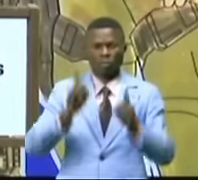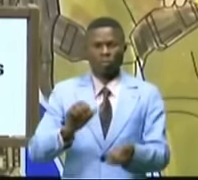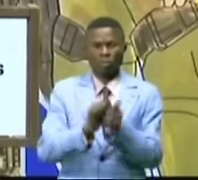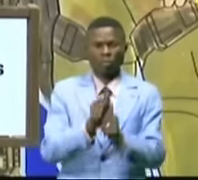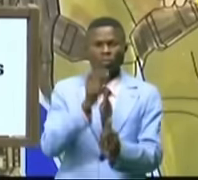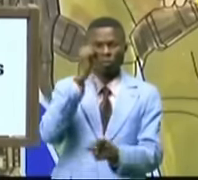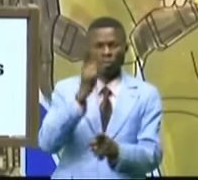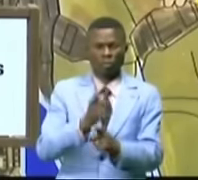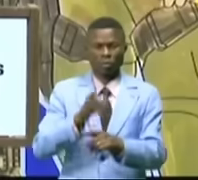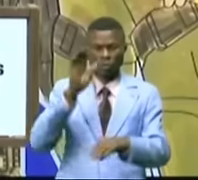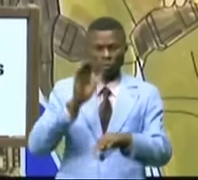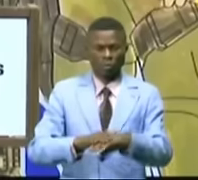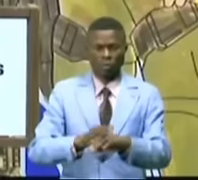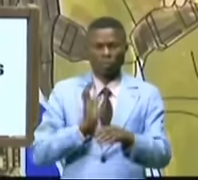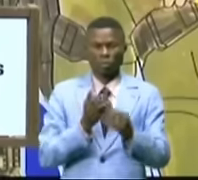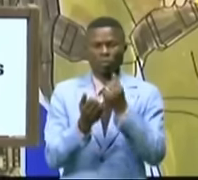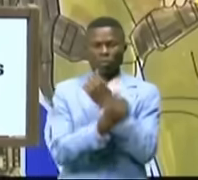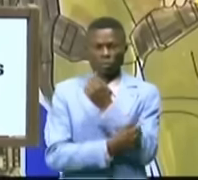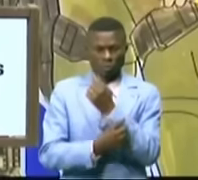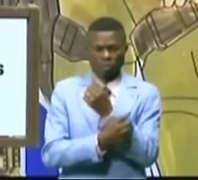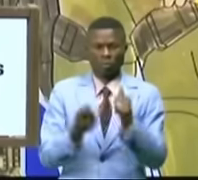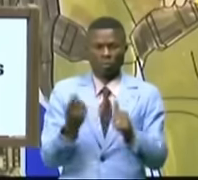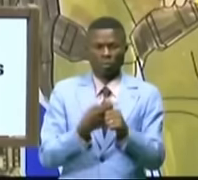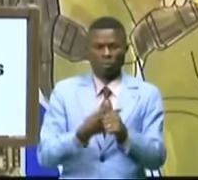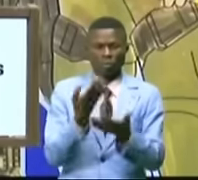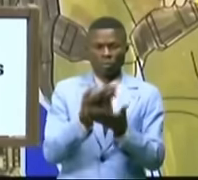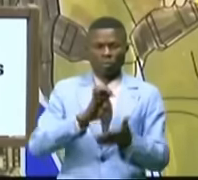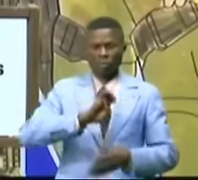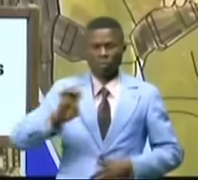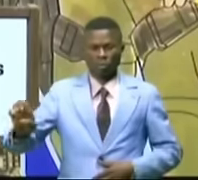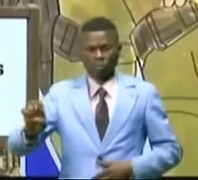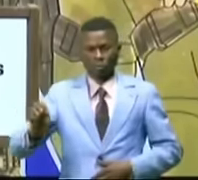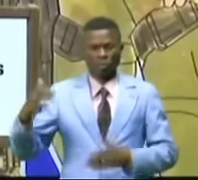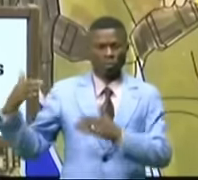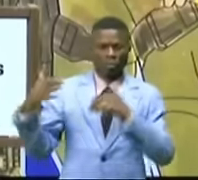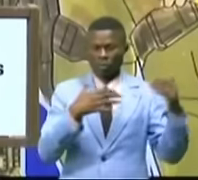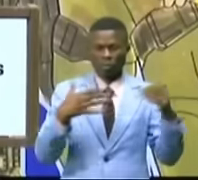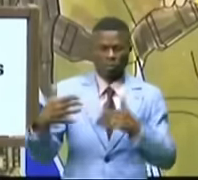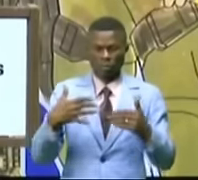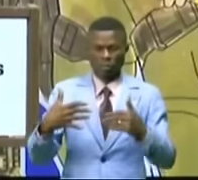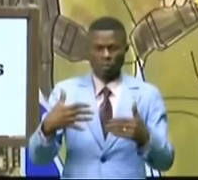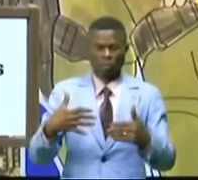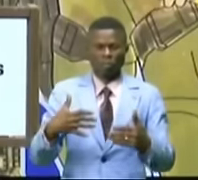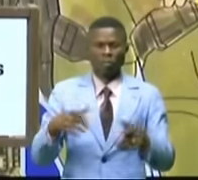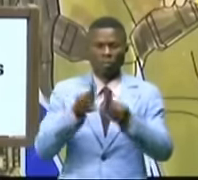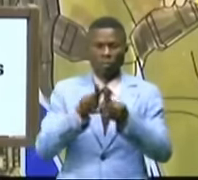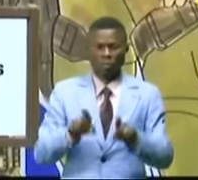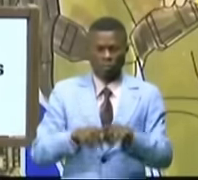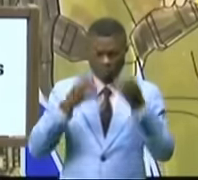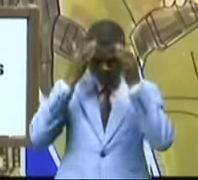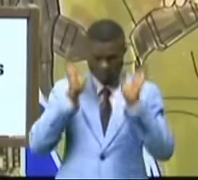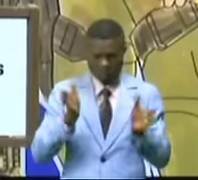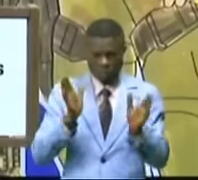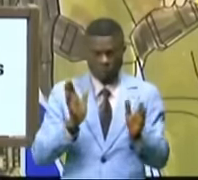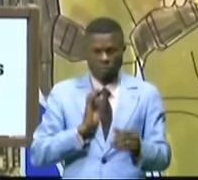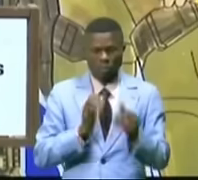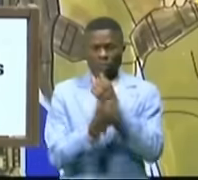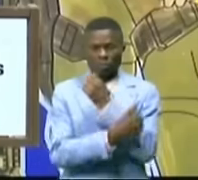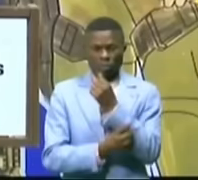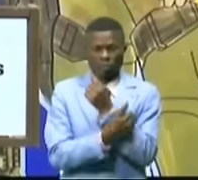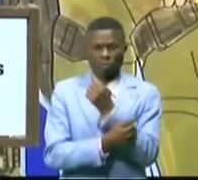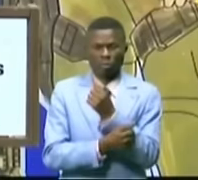problèmes que traverse celui-ci, particulièrement à cette période de l'agression barbare et ignoble de notre pays par le